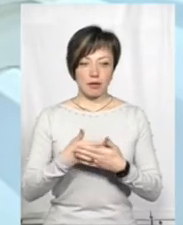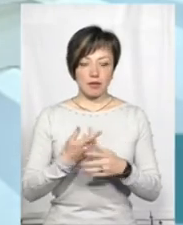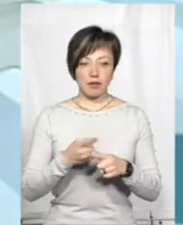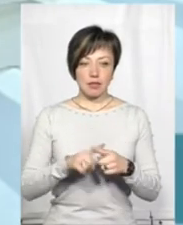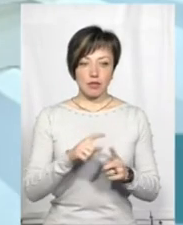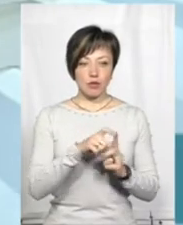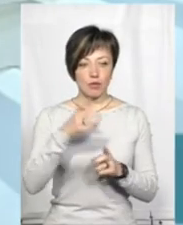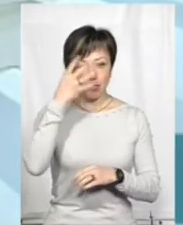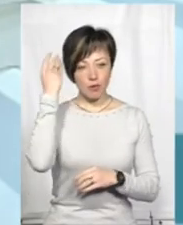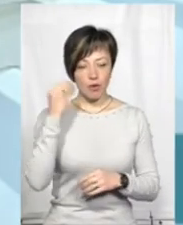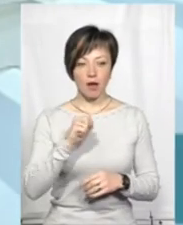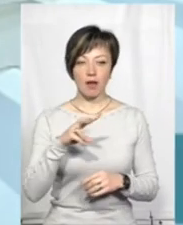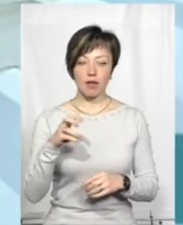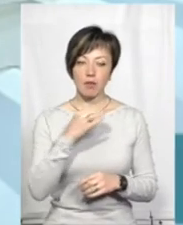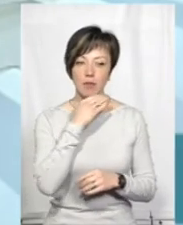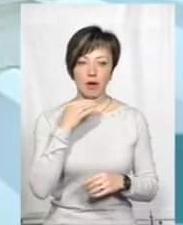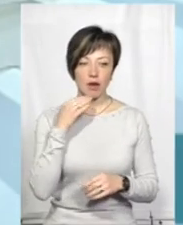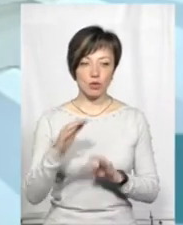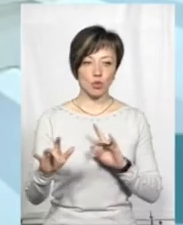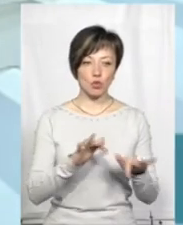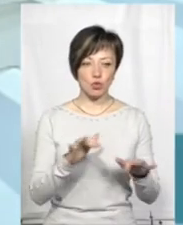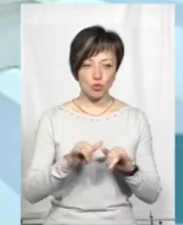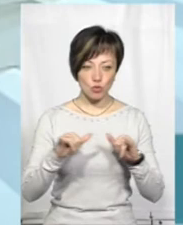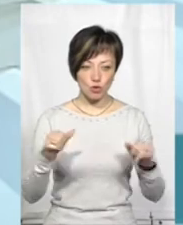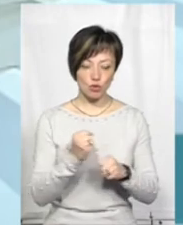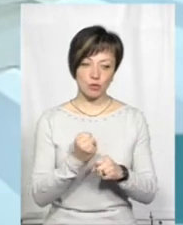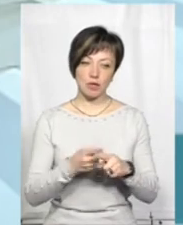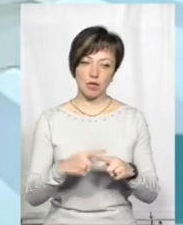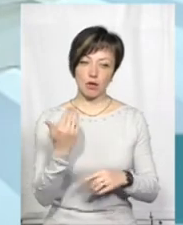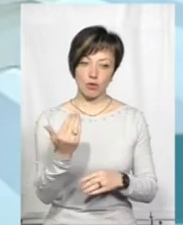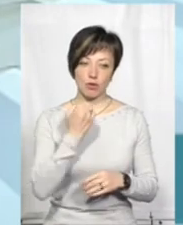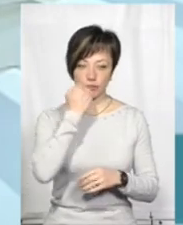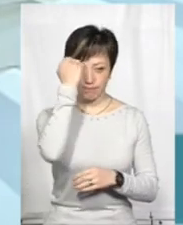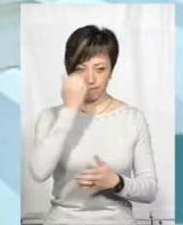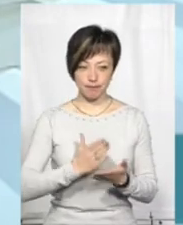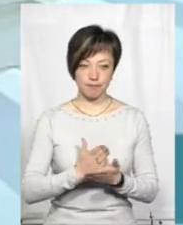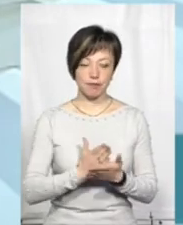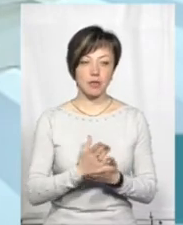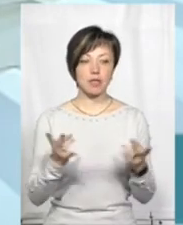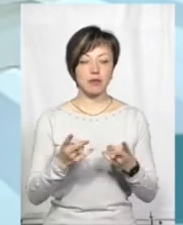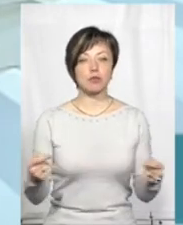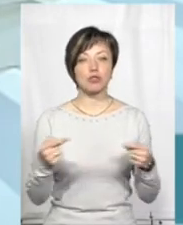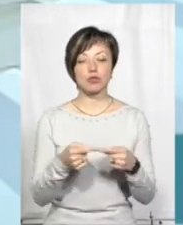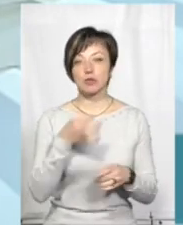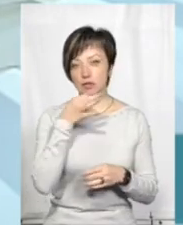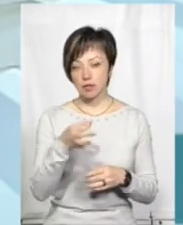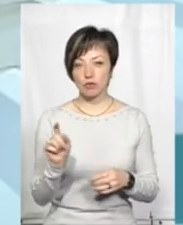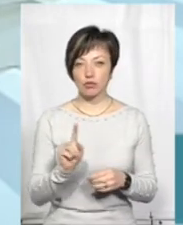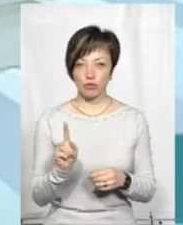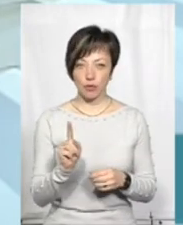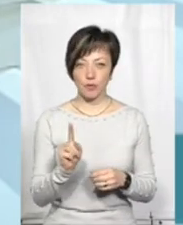вже призабули, звичайно, але багато зрушень, які зроблено, це, звичайно, завдяки йому. І тут потрібно чітко також сказати,